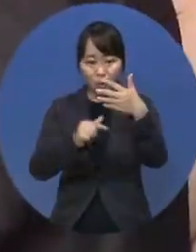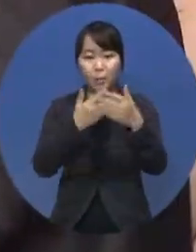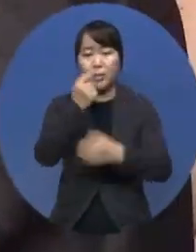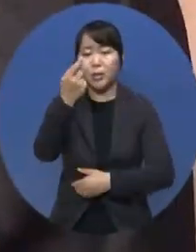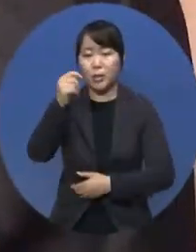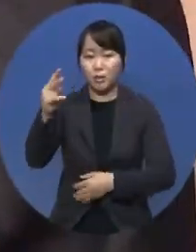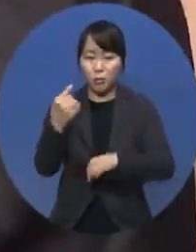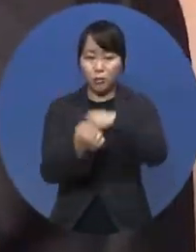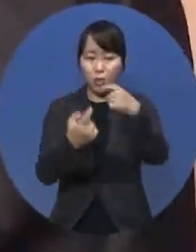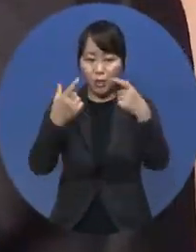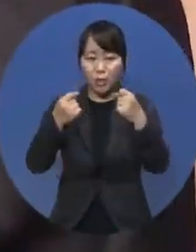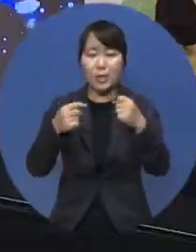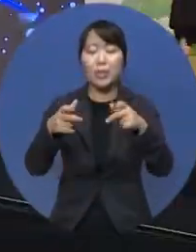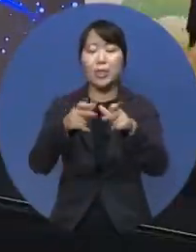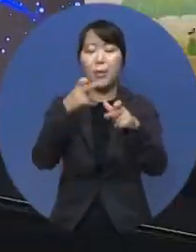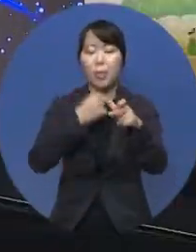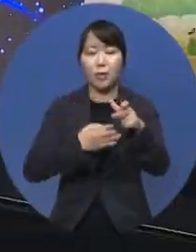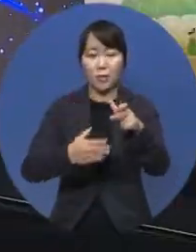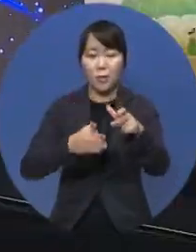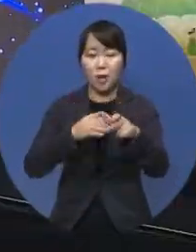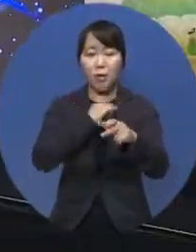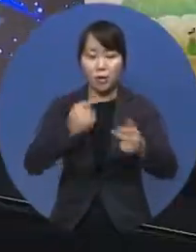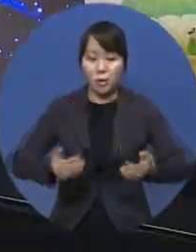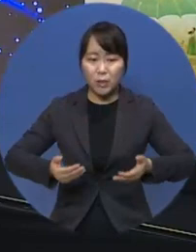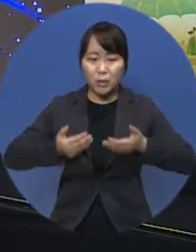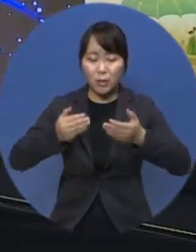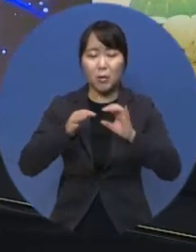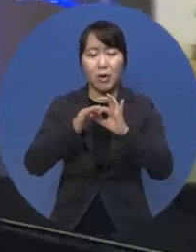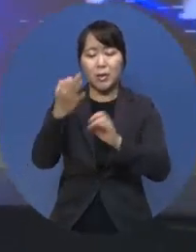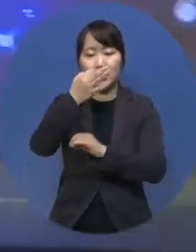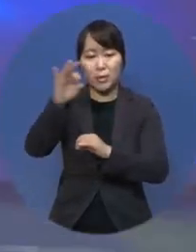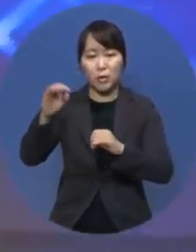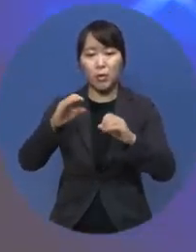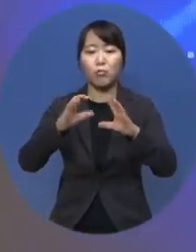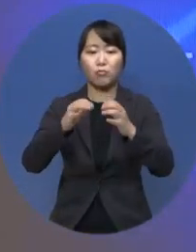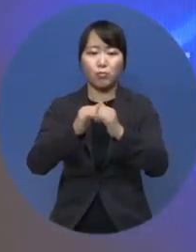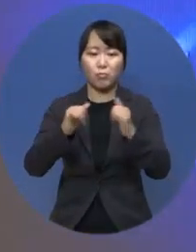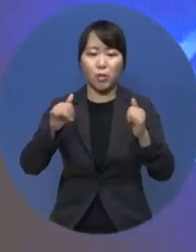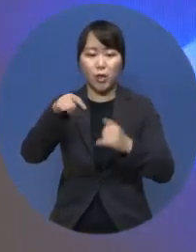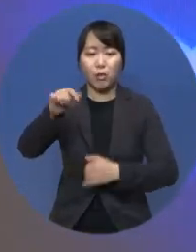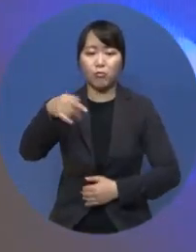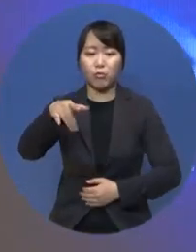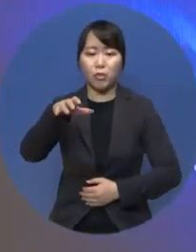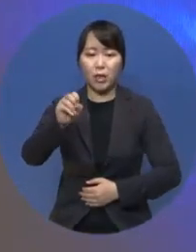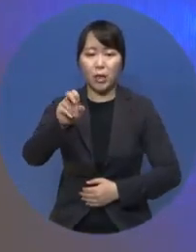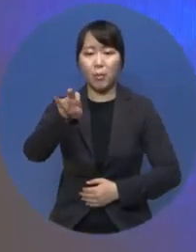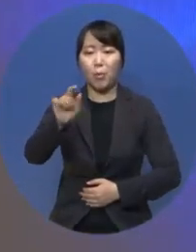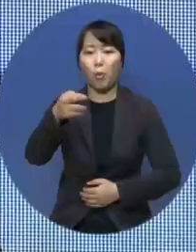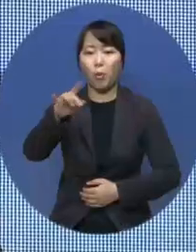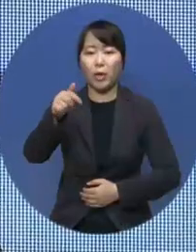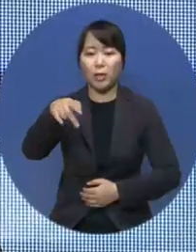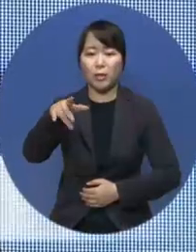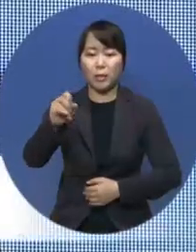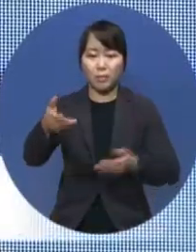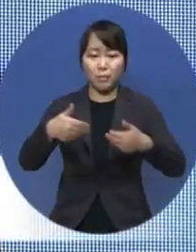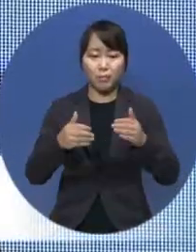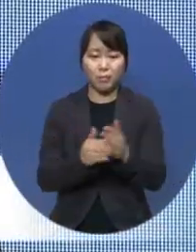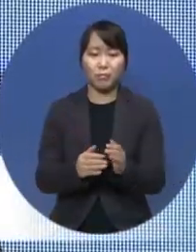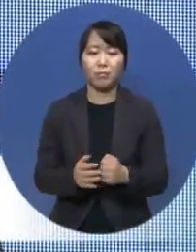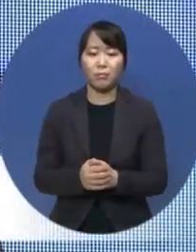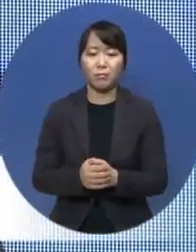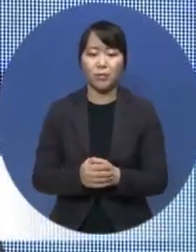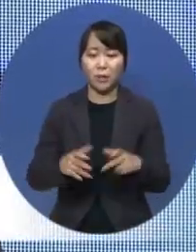장애인 복지의 헌신적인 면모를 인정받아 국민훈장 모란장 을 수상했습니다 저흰